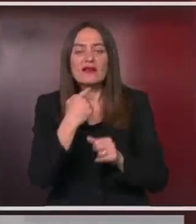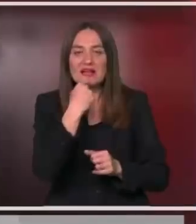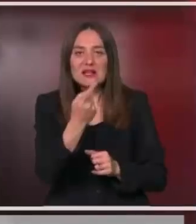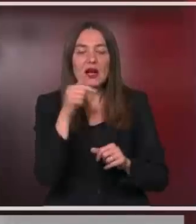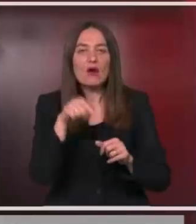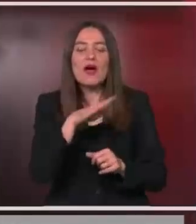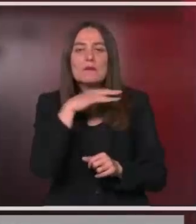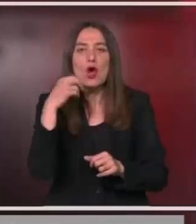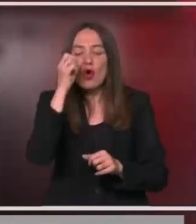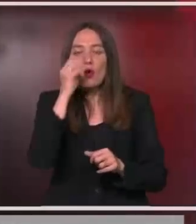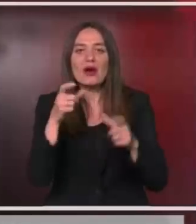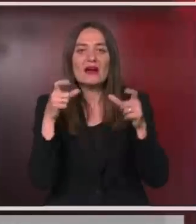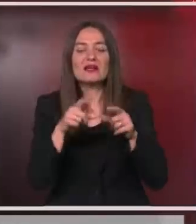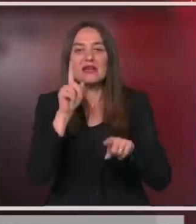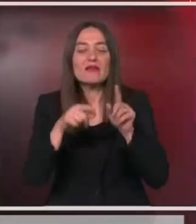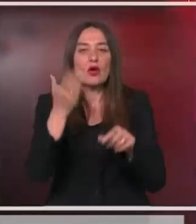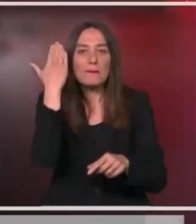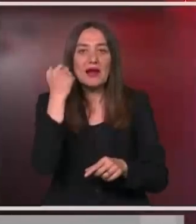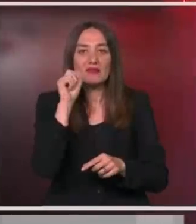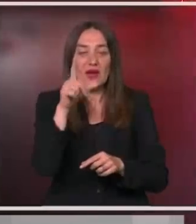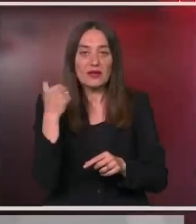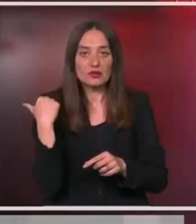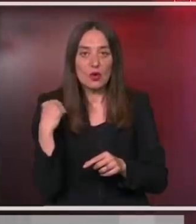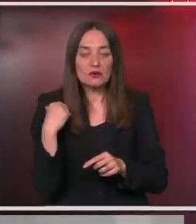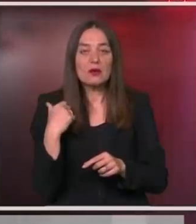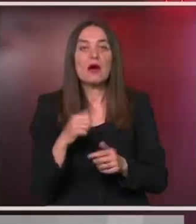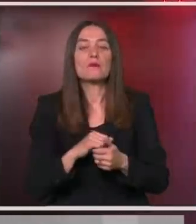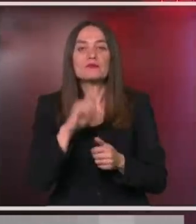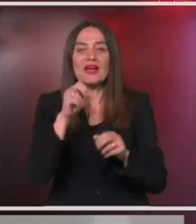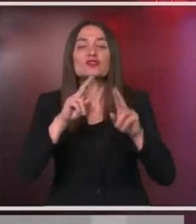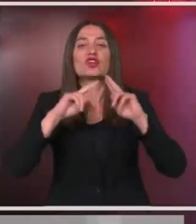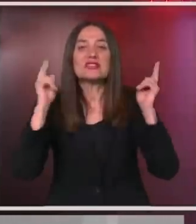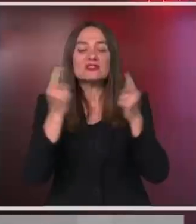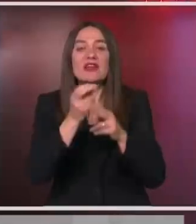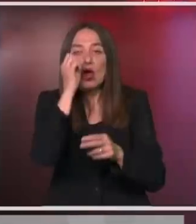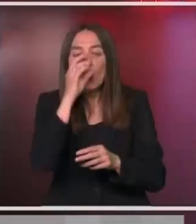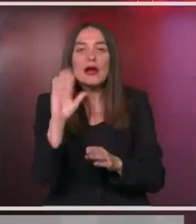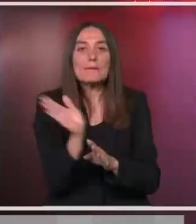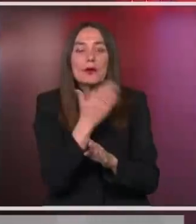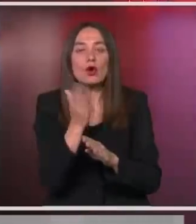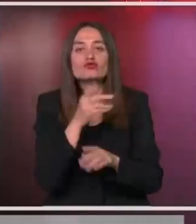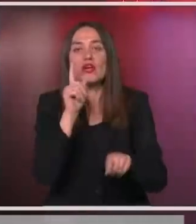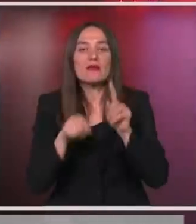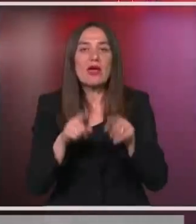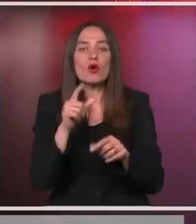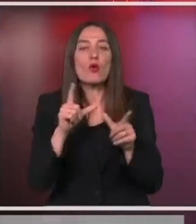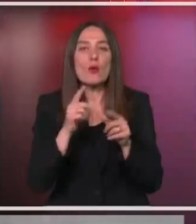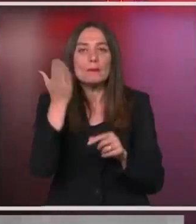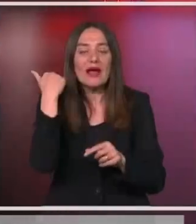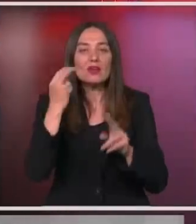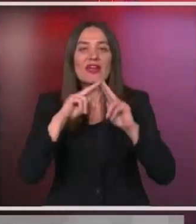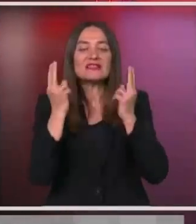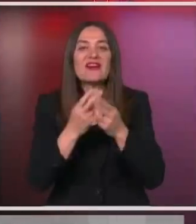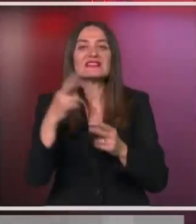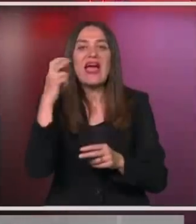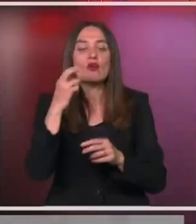ovo mnogo gora kriza nego pre 12 godina, da će ceo svet gore proći nego u prethodnoj svetskoj